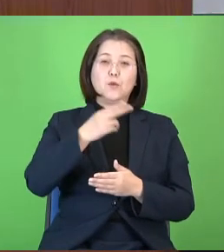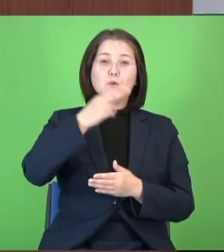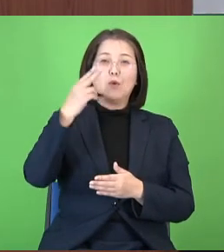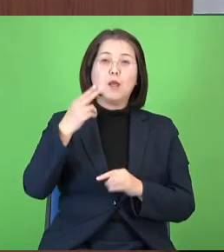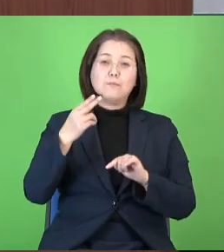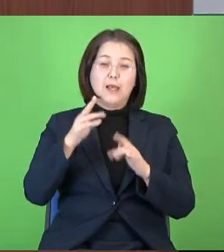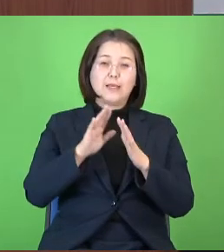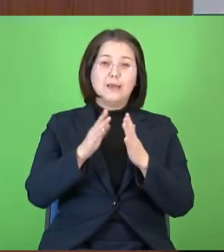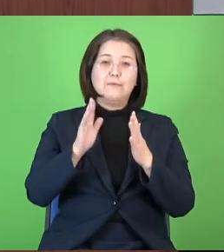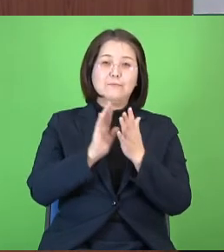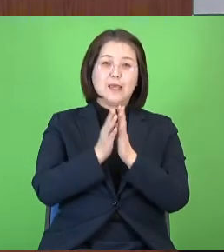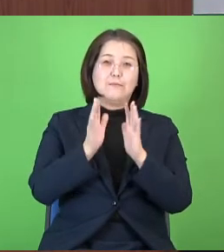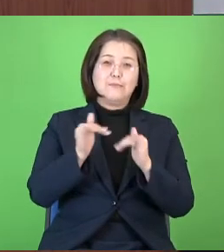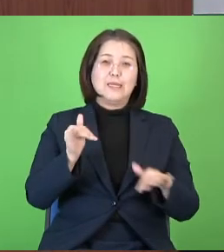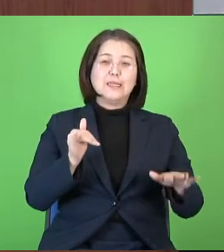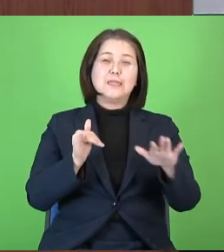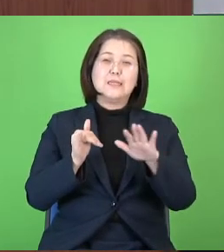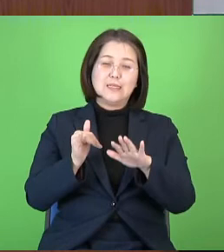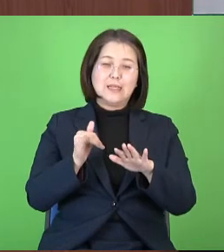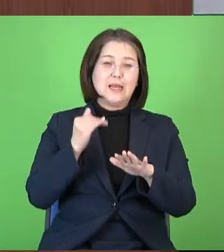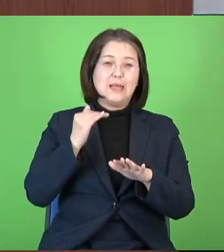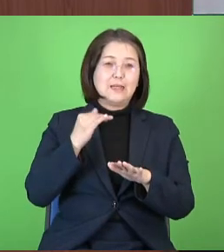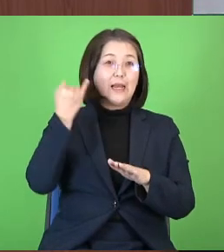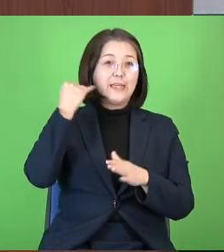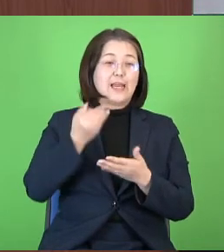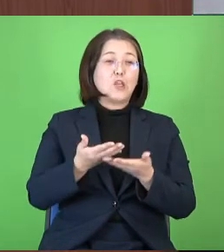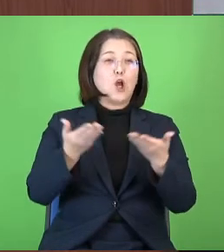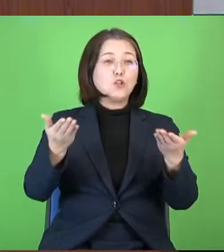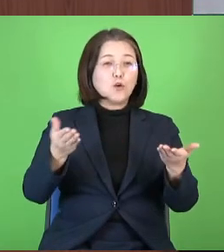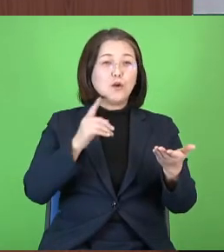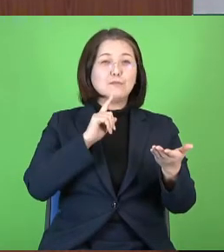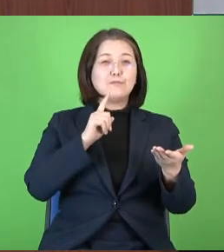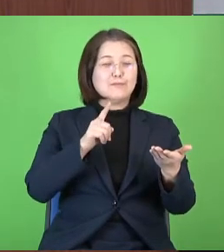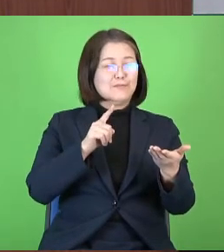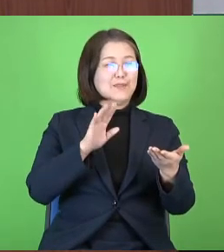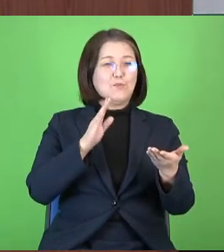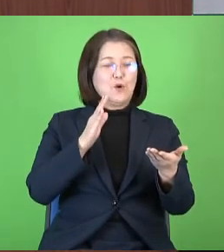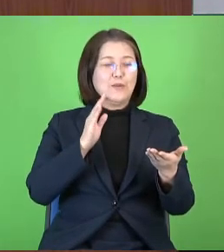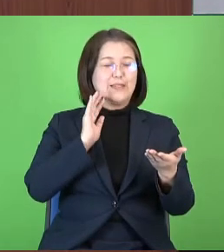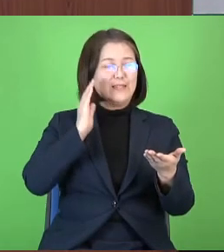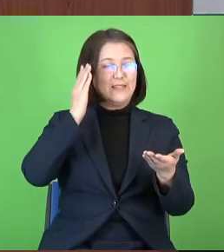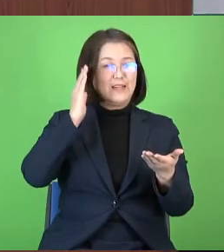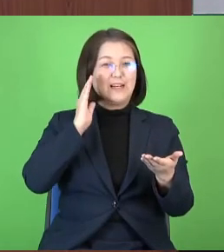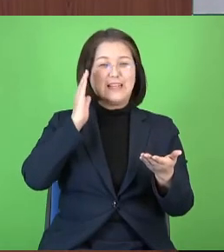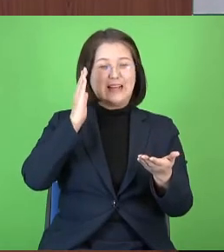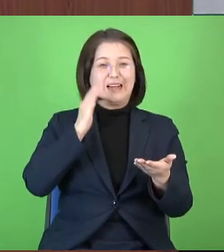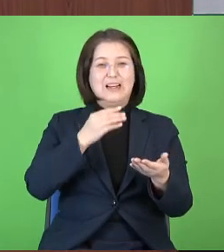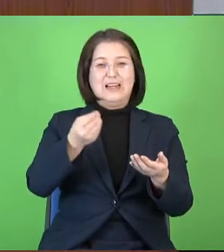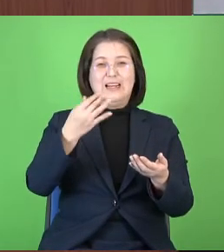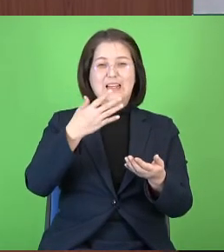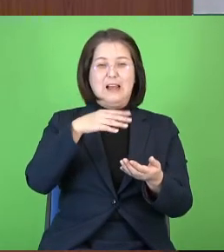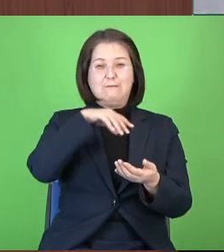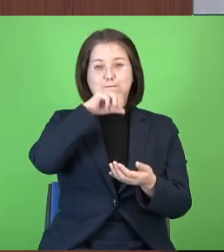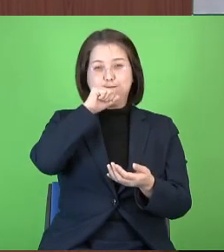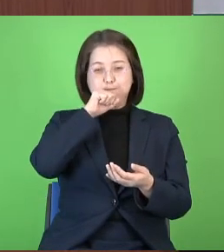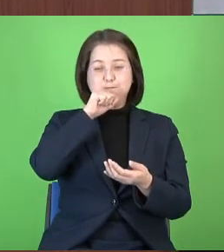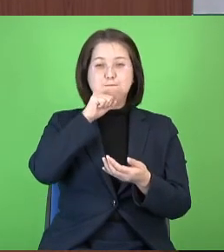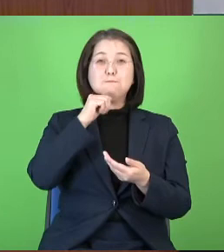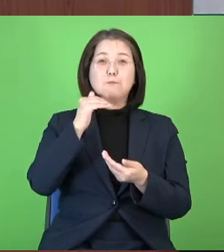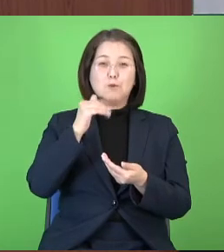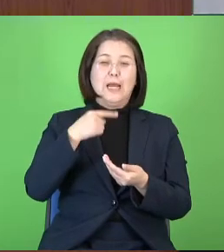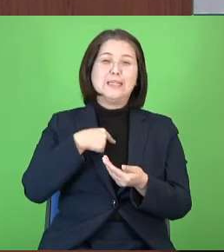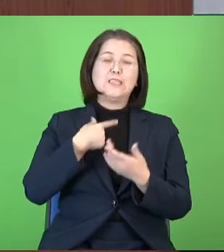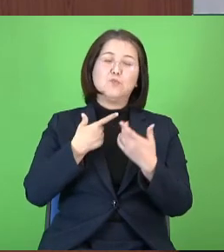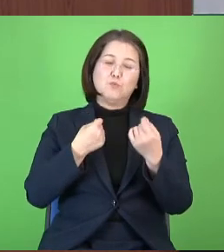セッションまあええ各地の説明会持ち回り説明会と言いますかこれを回戦をすることにしていますでやはり